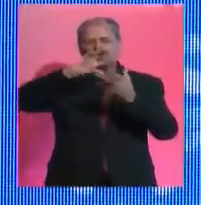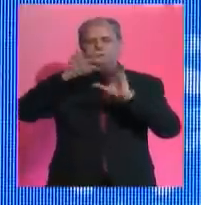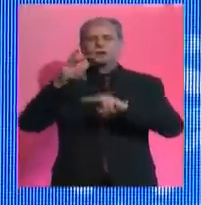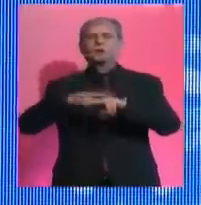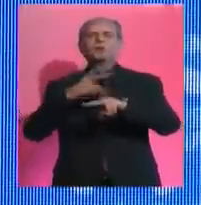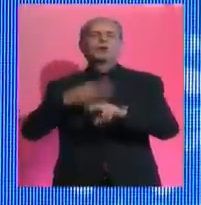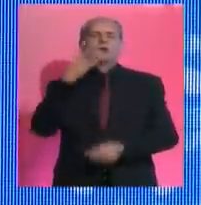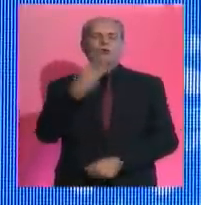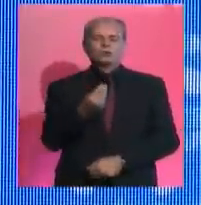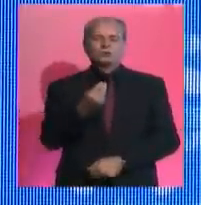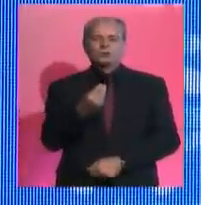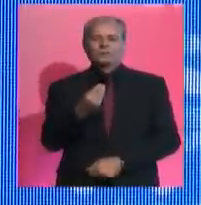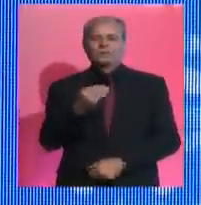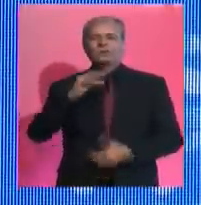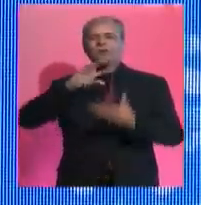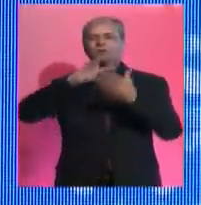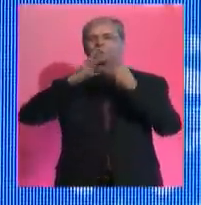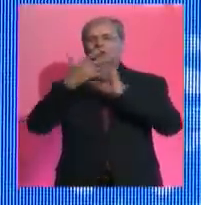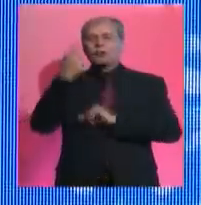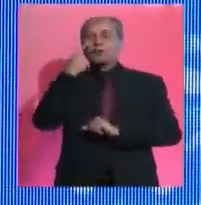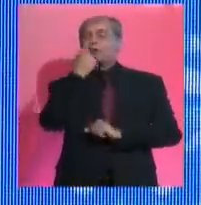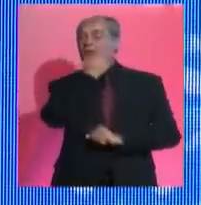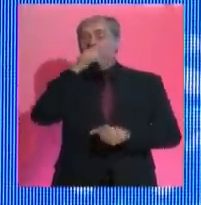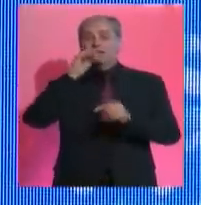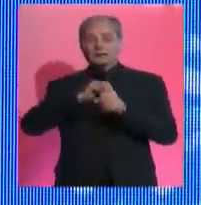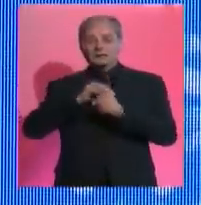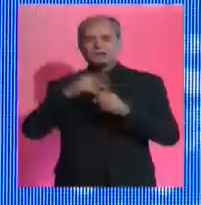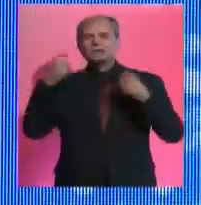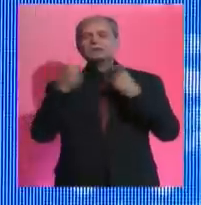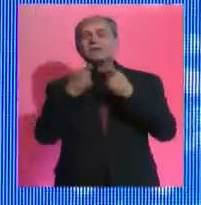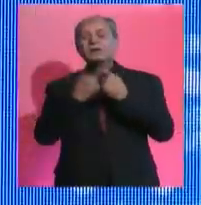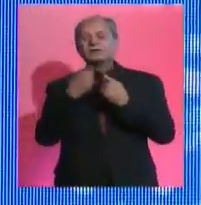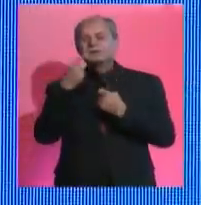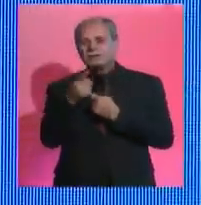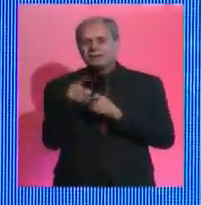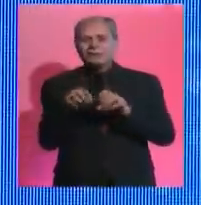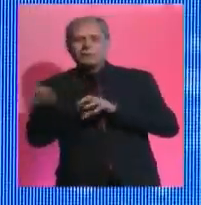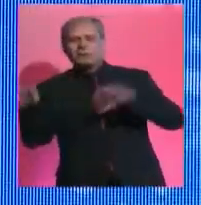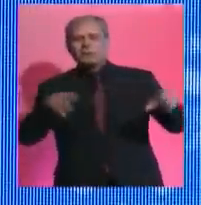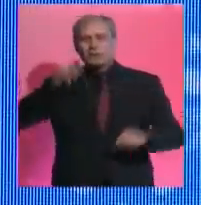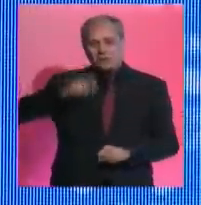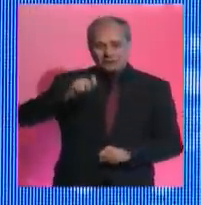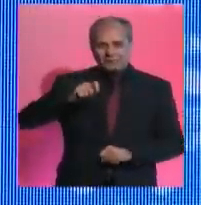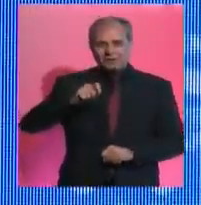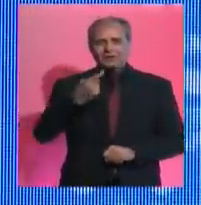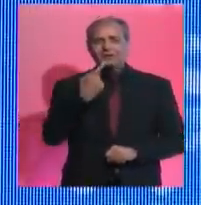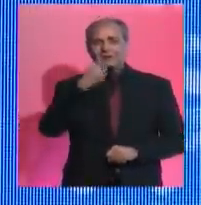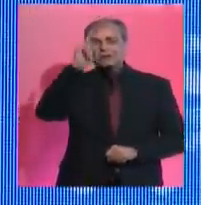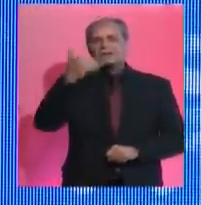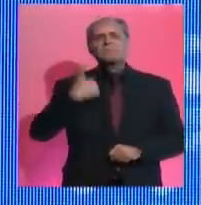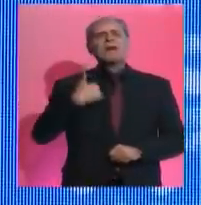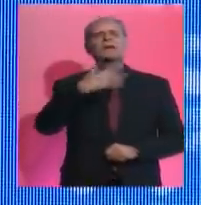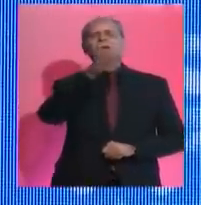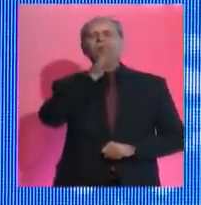olacaktır dünyevi hırslarımız dan aranarak çatışmayı kutuplaştırıcı deli sadece